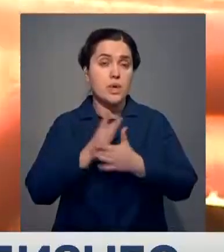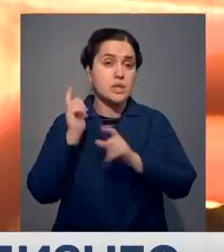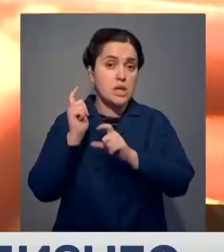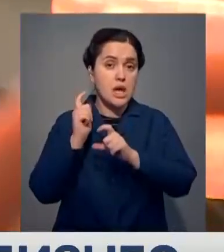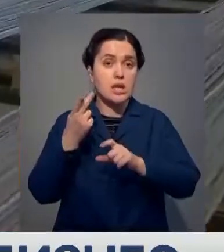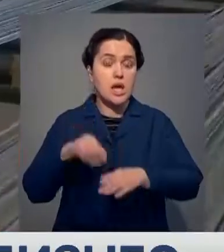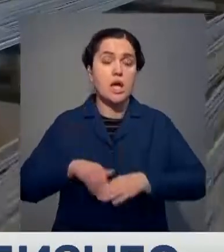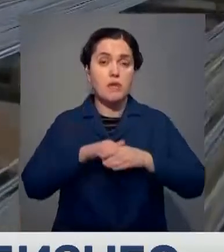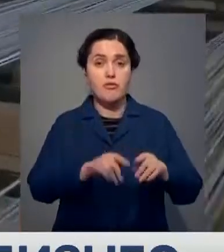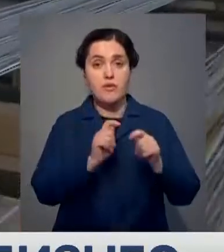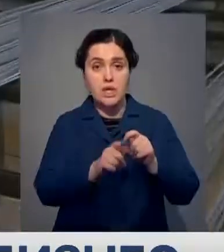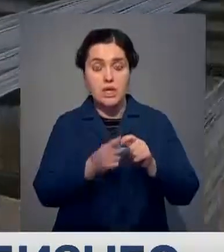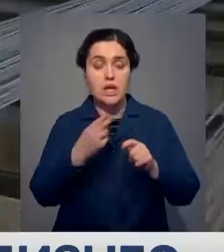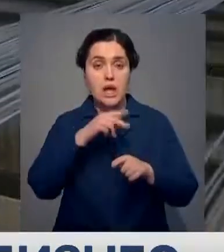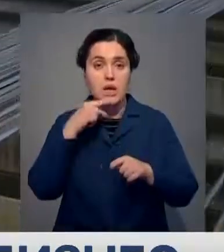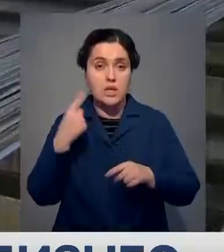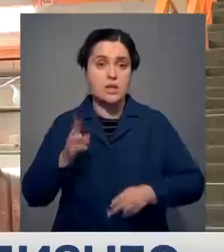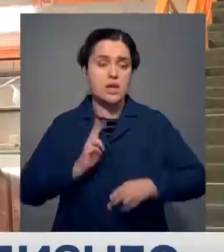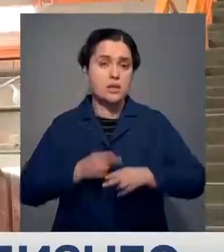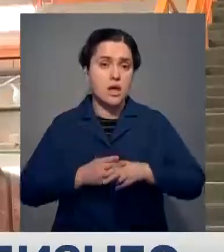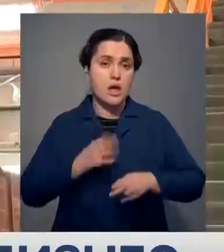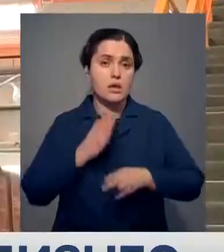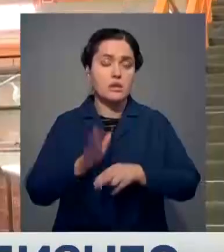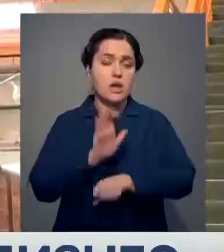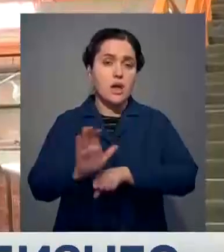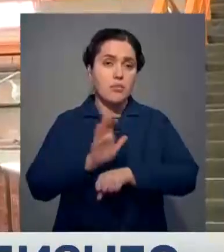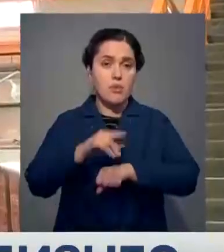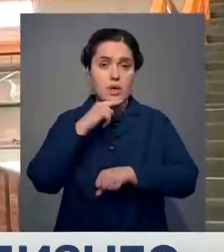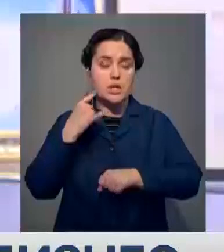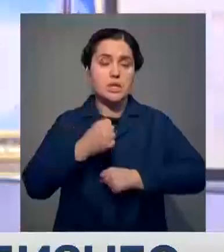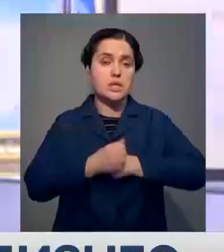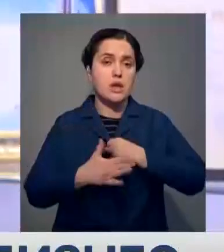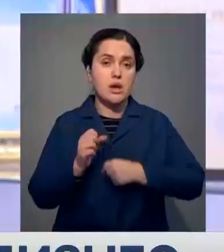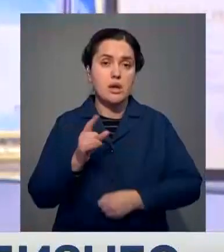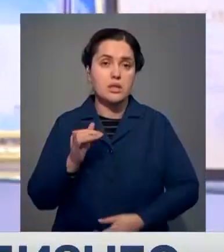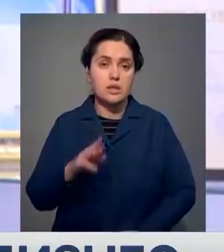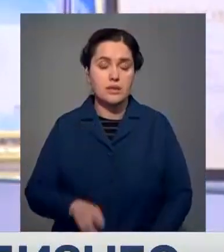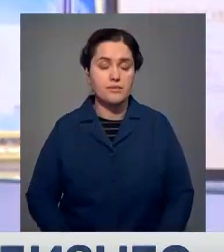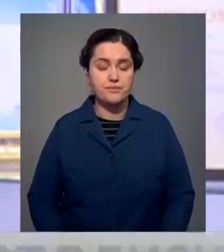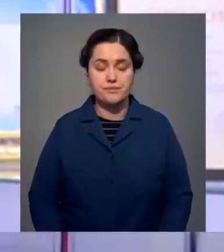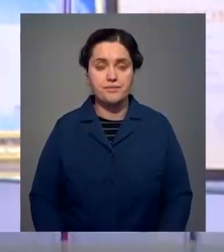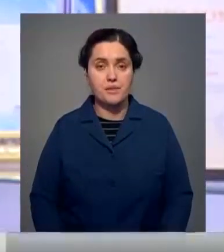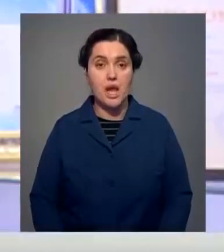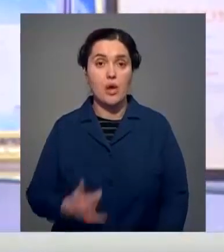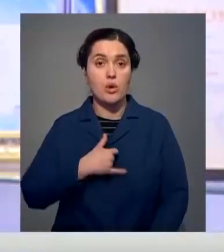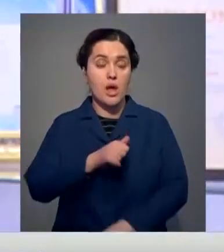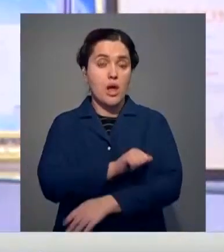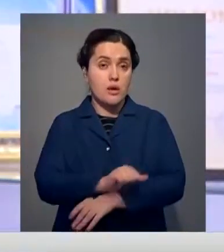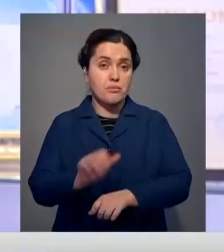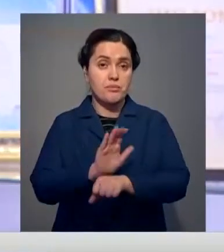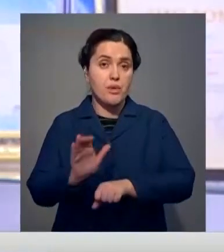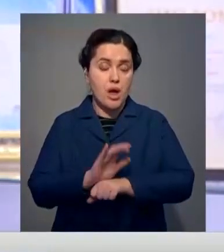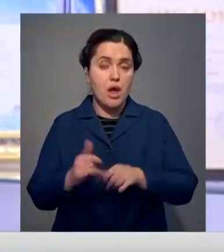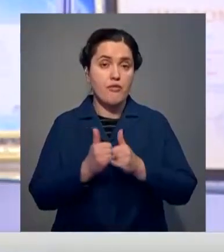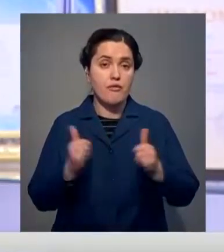для инвесторов из России. Продукцию стального проката экспортируют в соседнюю страну и Центральную Азию. Экспорт у нас вырос с 25 до